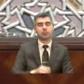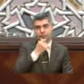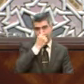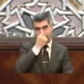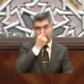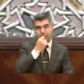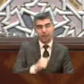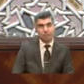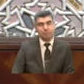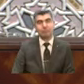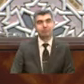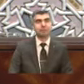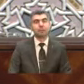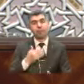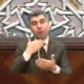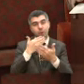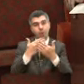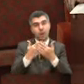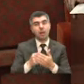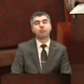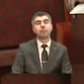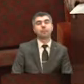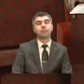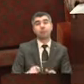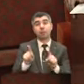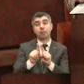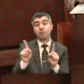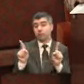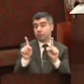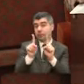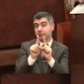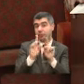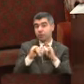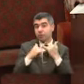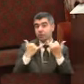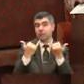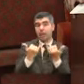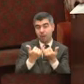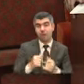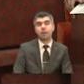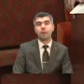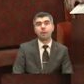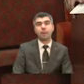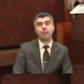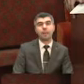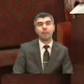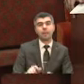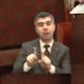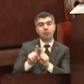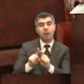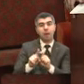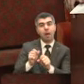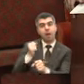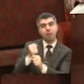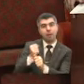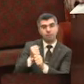شكرا سيدة النائبة المحترمة، احنا عقدنا واحد اليوم دراسي مع المهنيين ديال